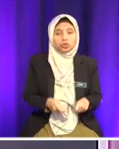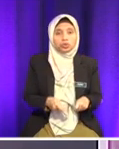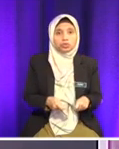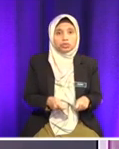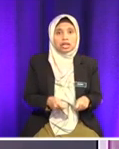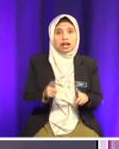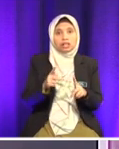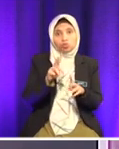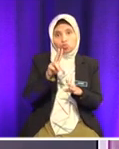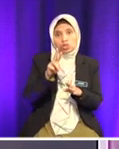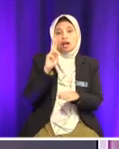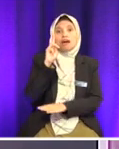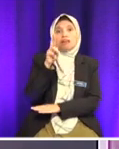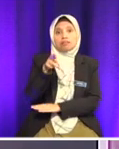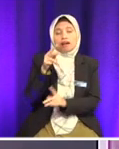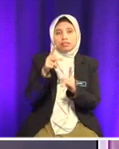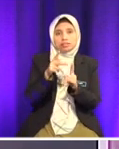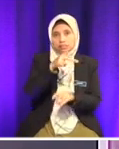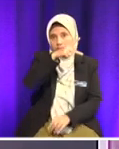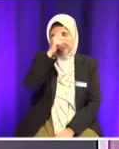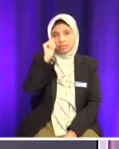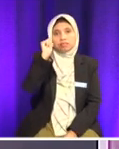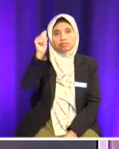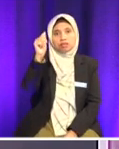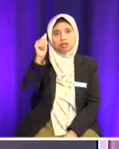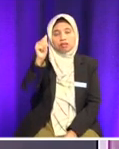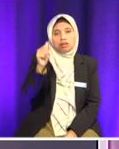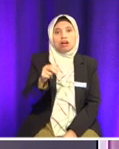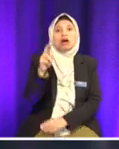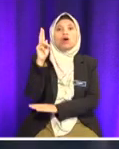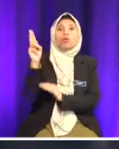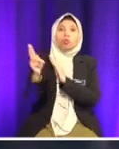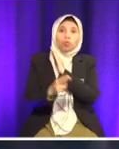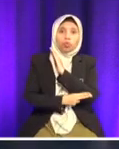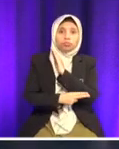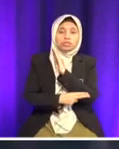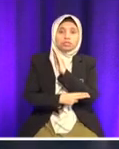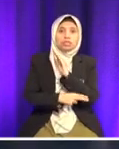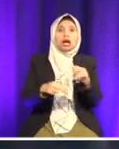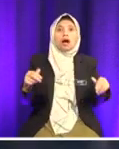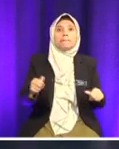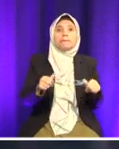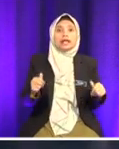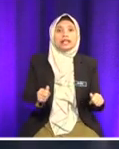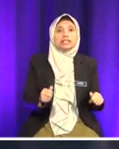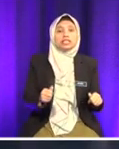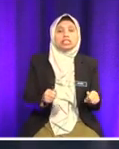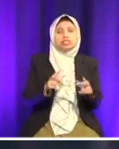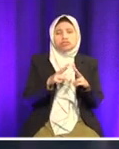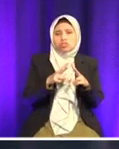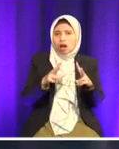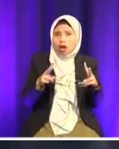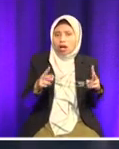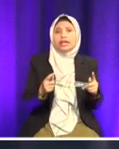dalil yang mengatakan yang yang menunjukkan bahwa eee amalan si amulan ini sangat-sangat dituntut